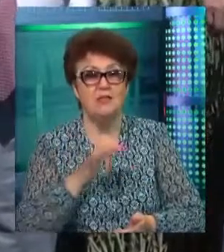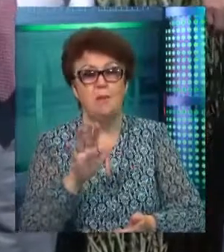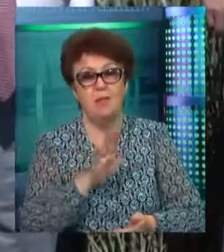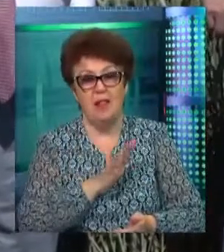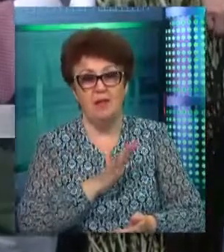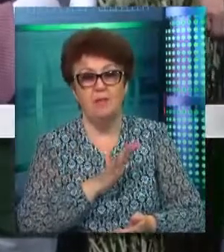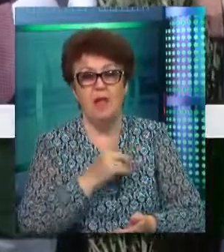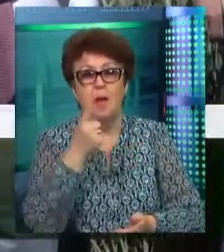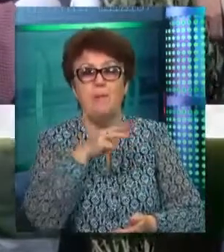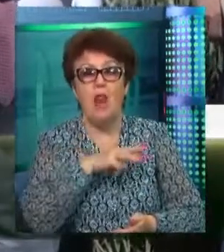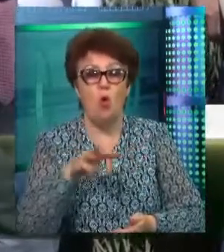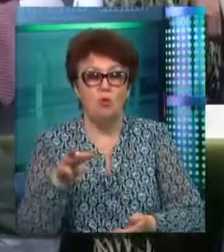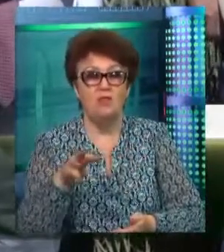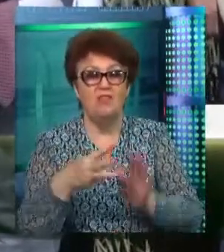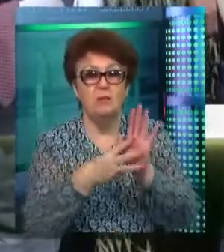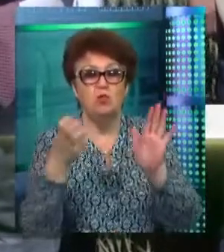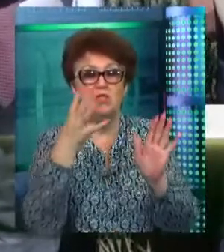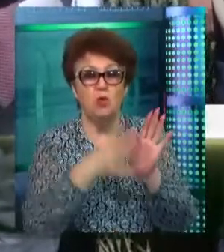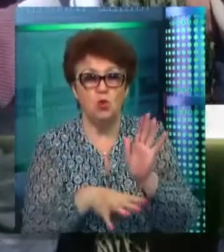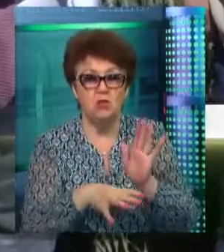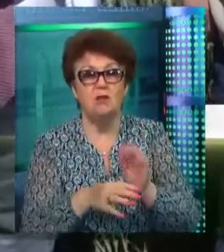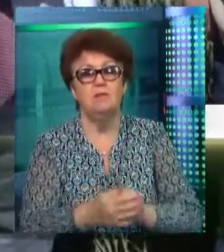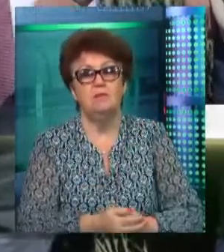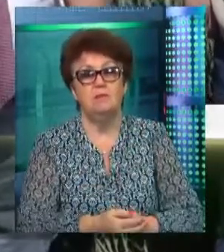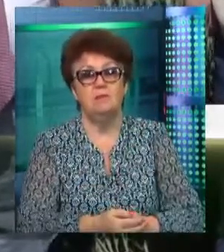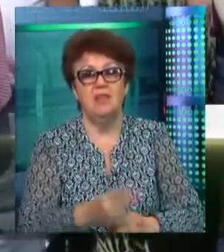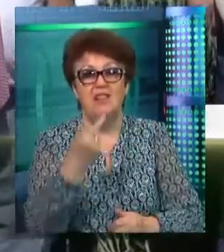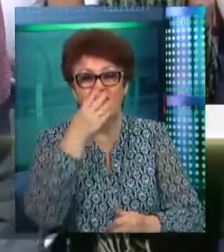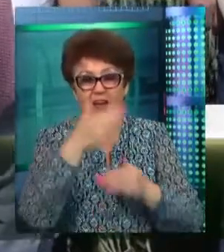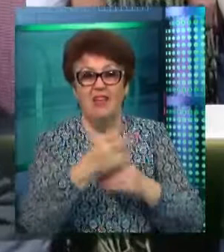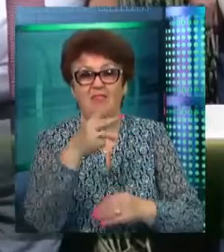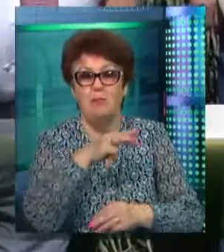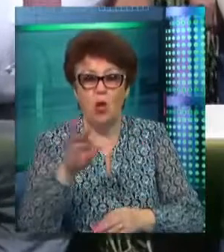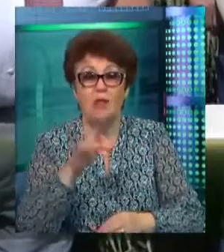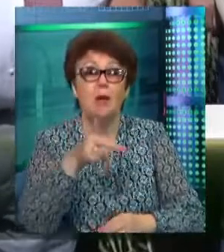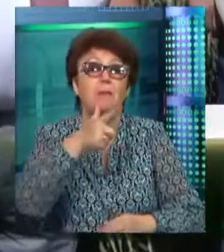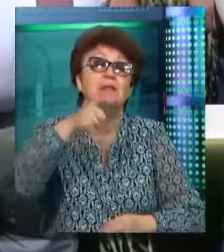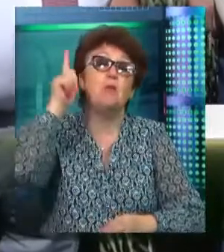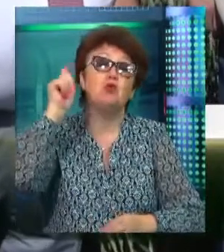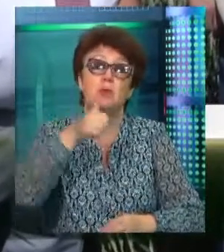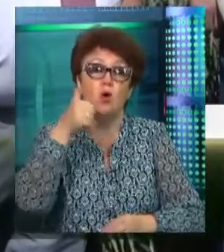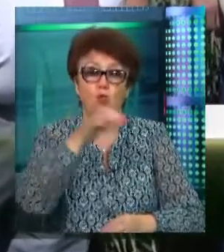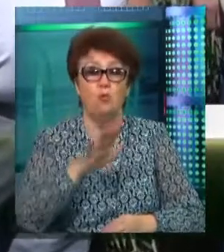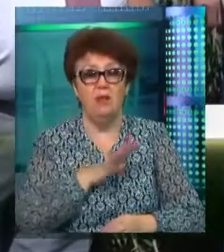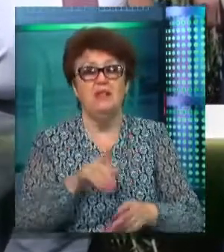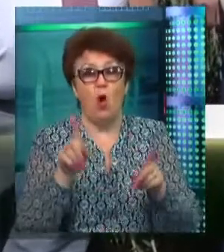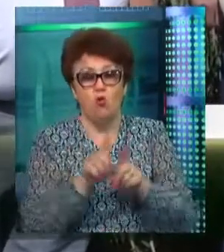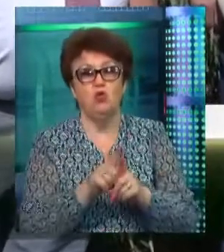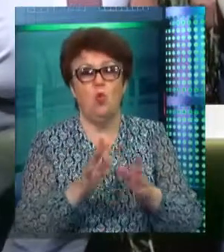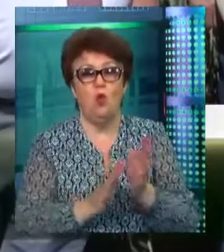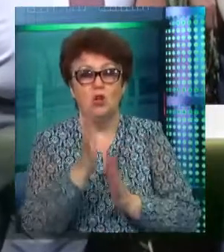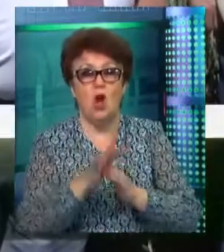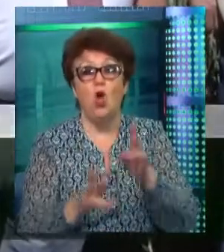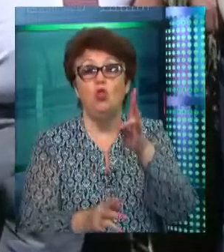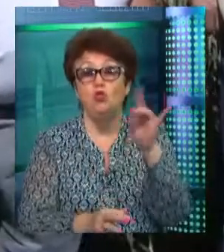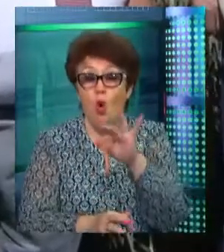миллион восемьсот девяносто то есть 2 миллиона и в позапрошлом году вот такое сама урожай но прошлом